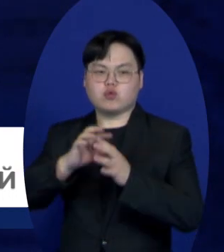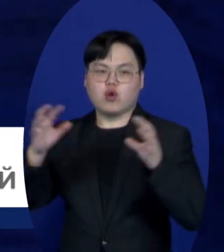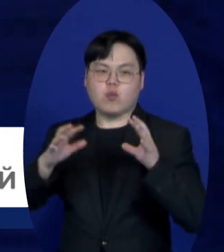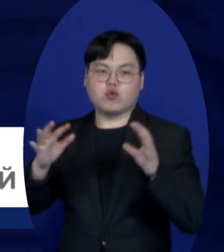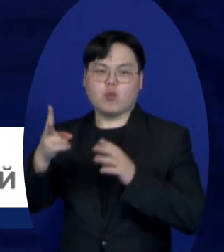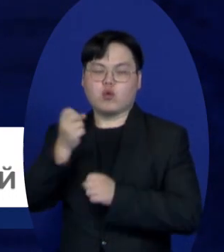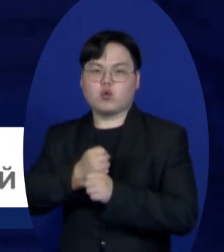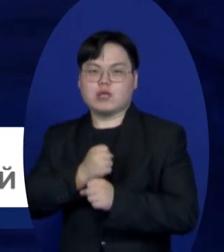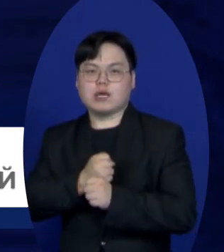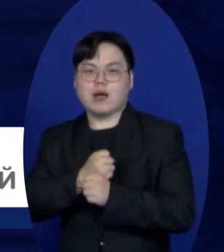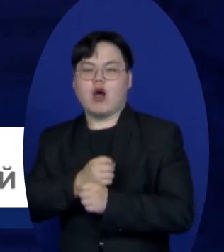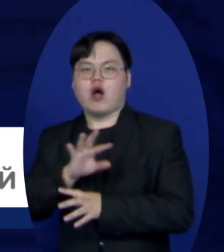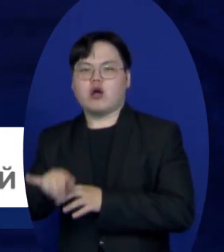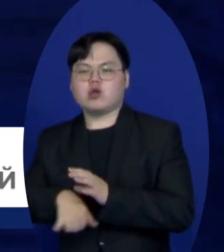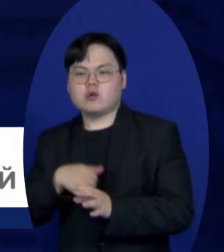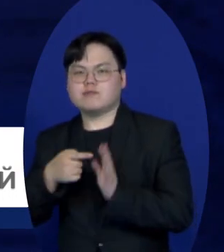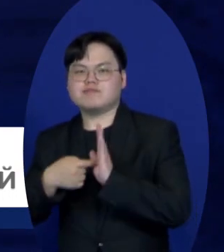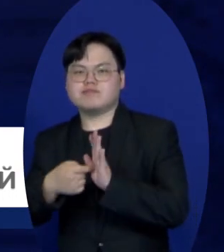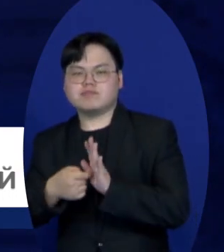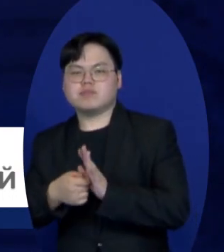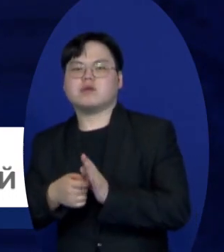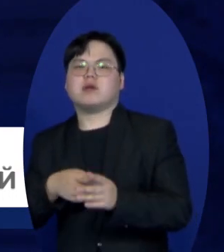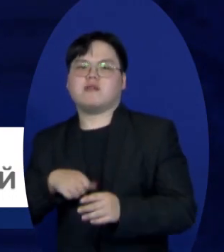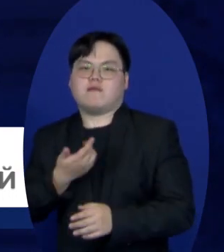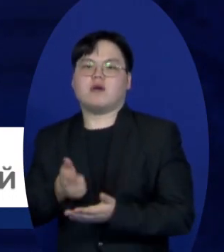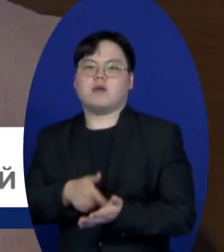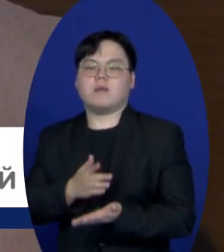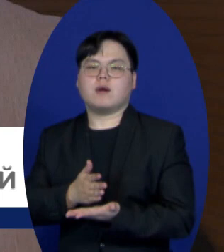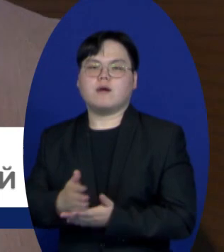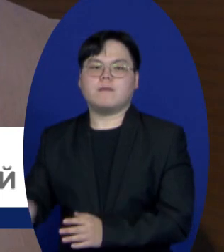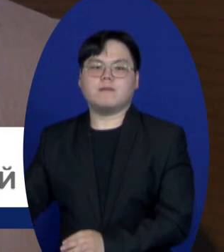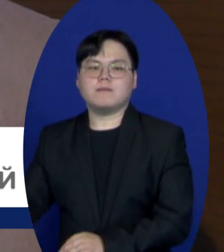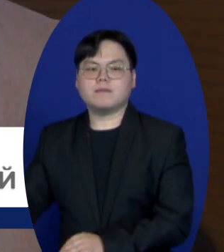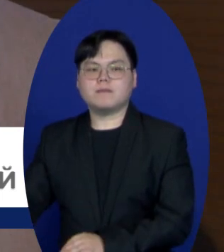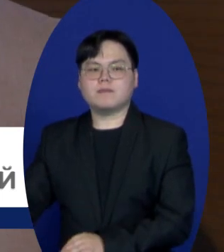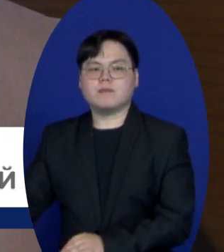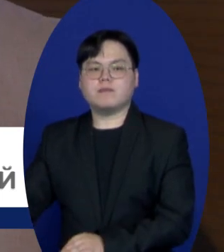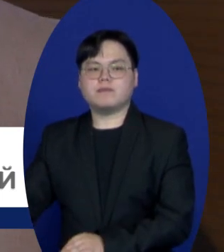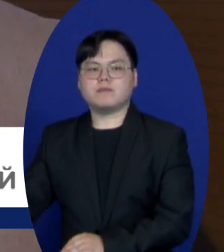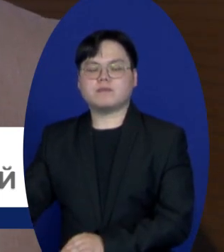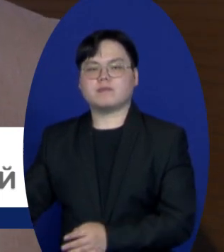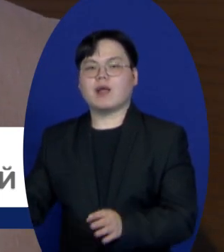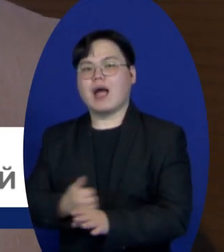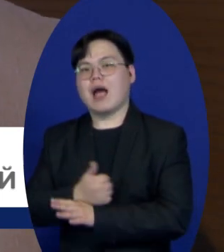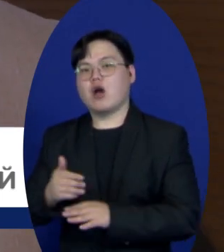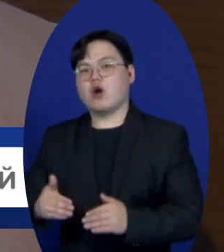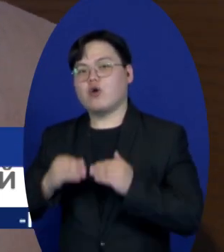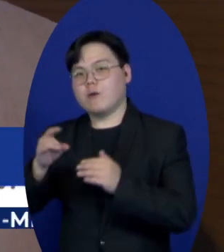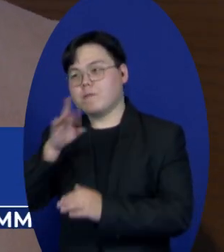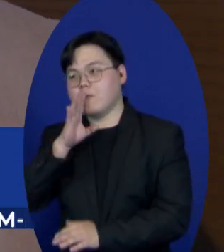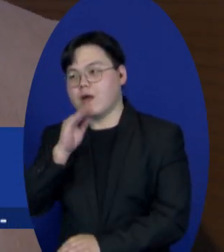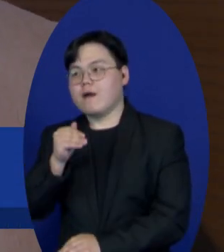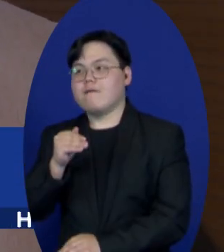таниулах маркетинг идэвхжүүлэлтийг хийх шаардлагатайг судлаачид хэлж байна. Жуулчлалын хөгжлөлт эхлэхээр ер нь бол энэ фестивал менежмент,